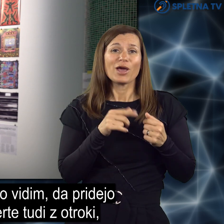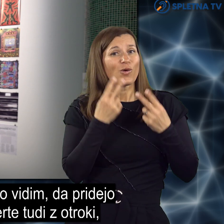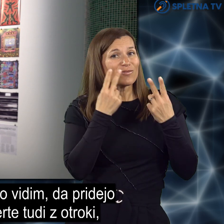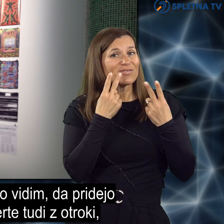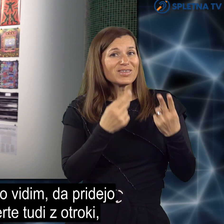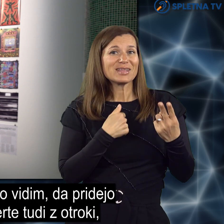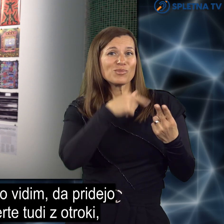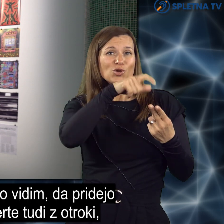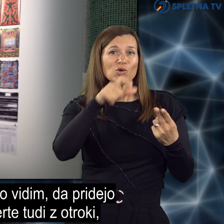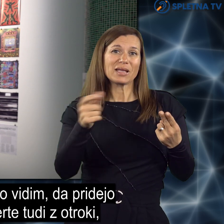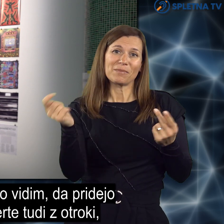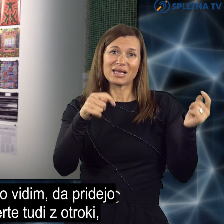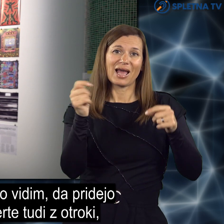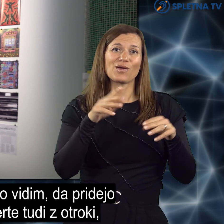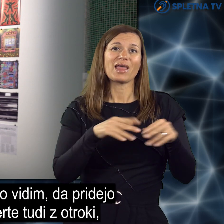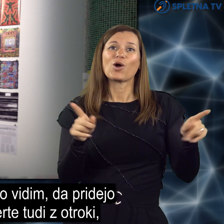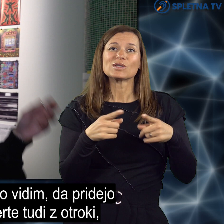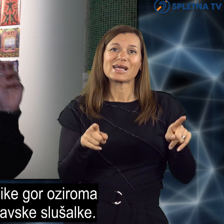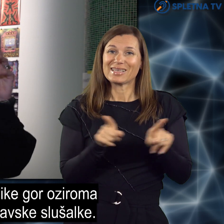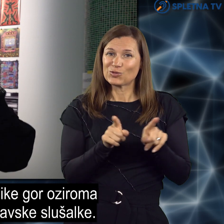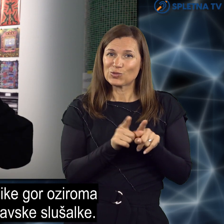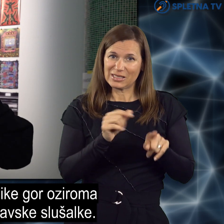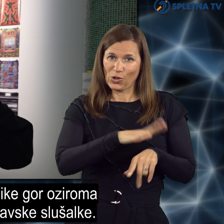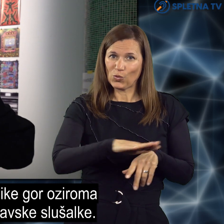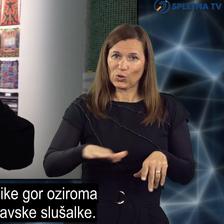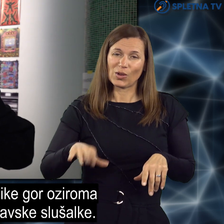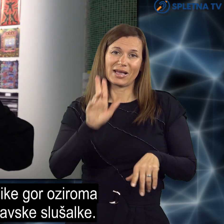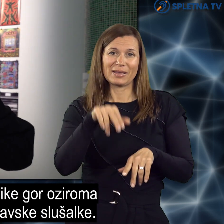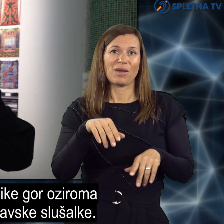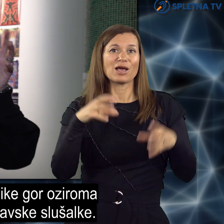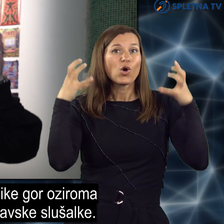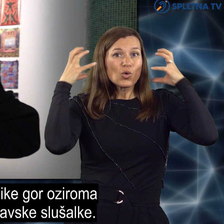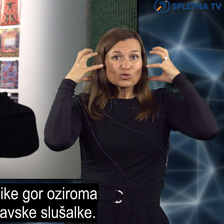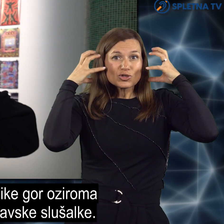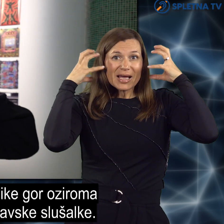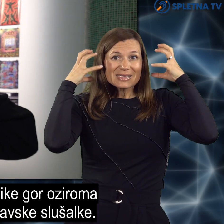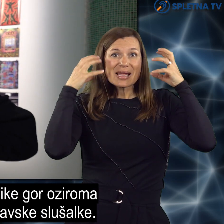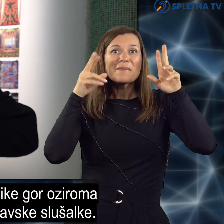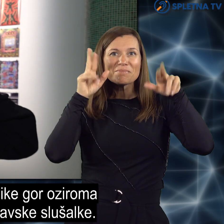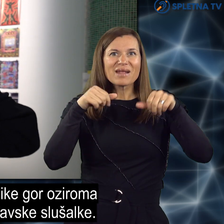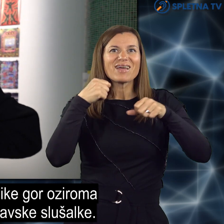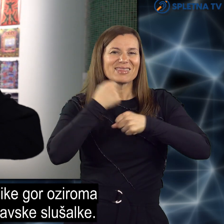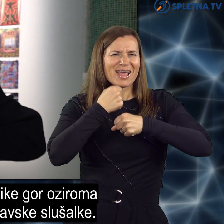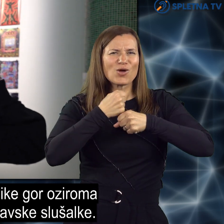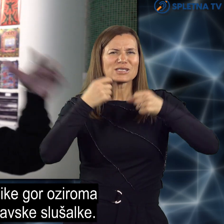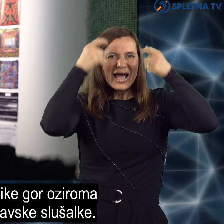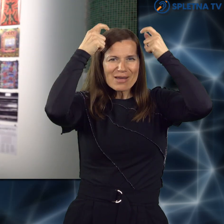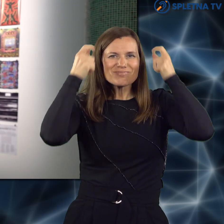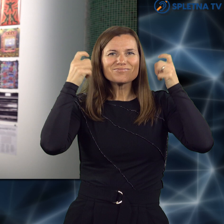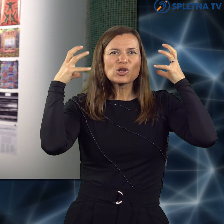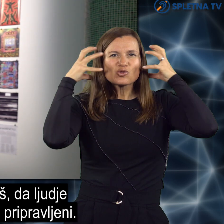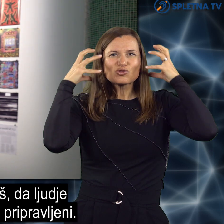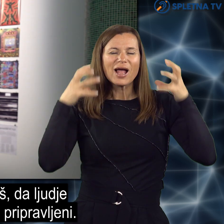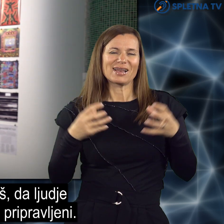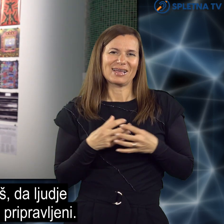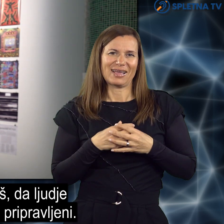vidim, da pridejo ljudje na koncerte tudi z otroci, ki imajo naušnike gor oziroma une prave delavske slušalke.